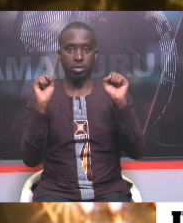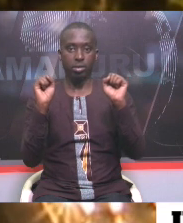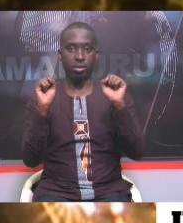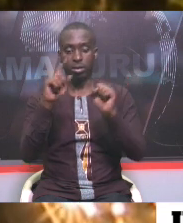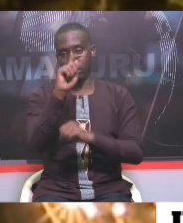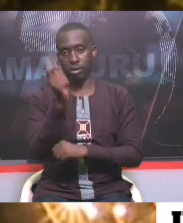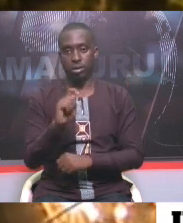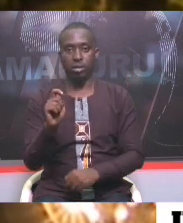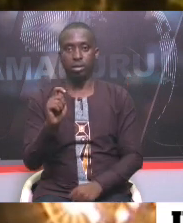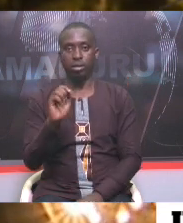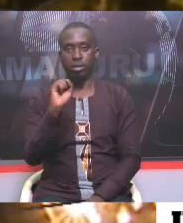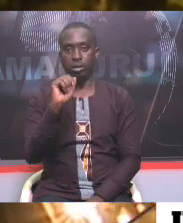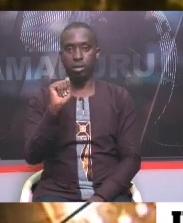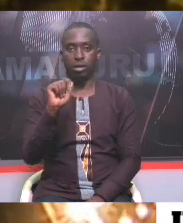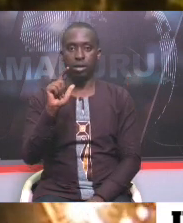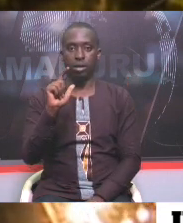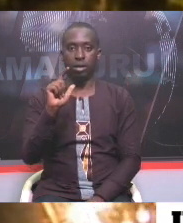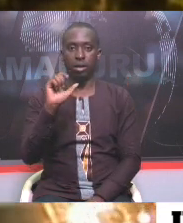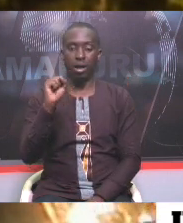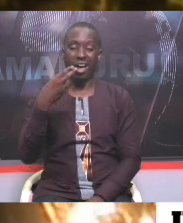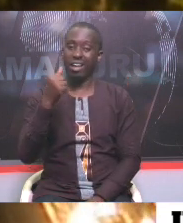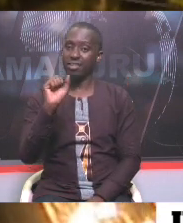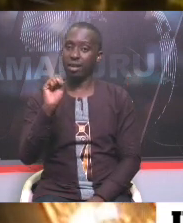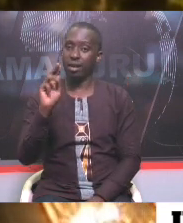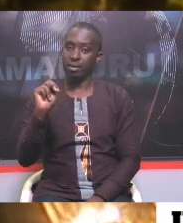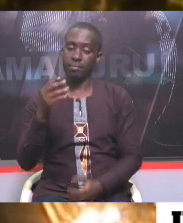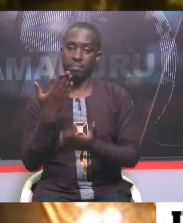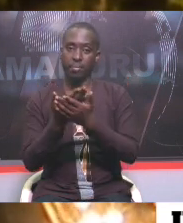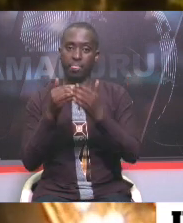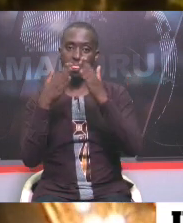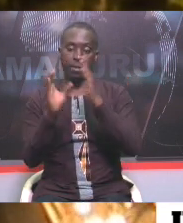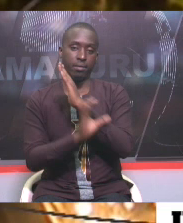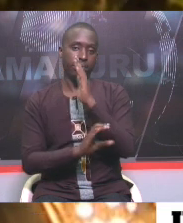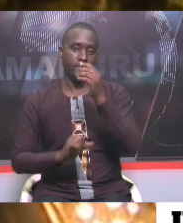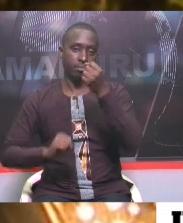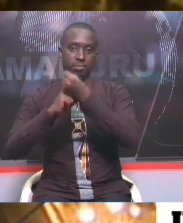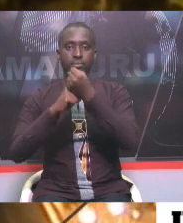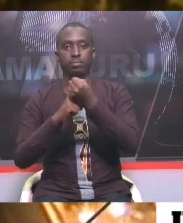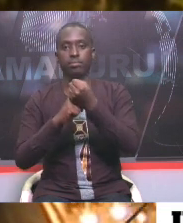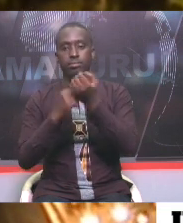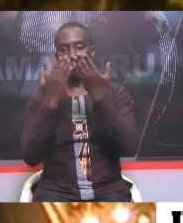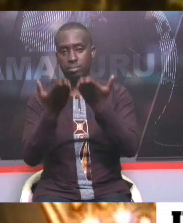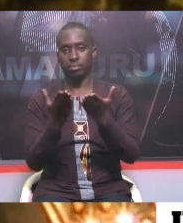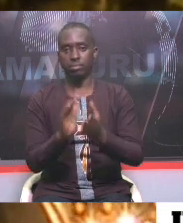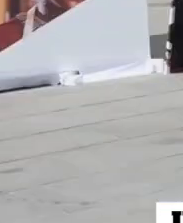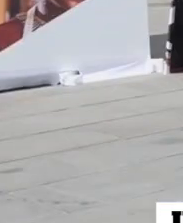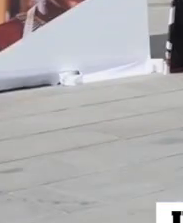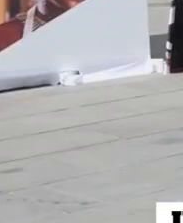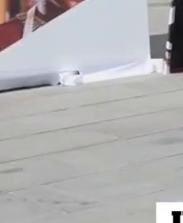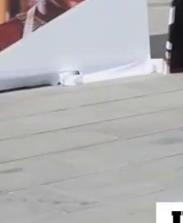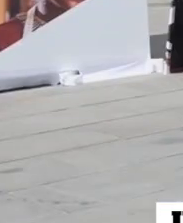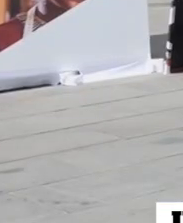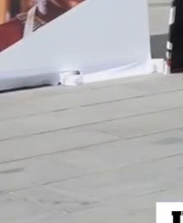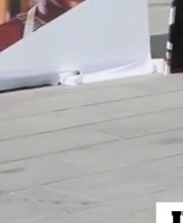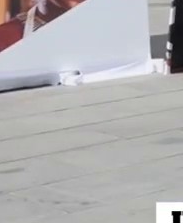wa Tanzania Samia Suluhu Hassan, yasabye abakuru b'ibihugu kurushaho kubashyigikira. Denise Mbabazi Mpambara yayikurikiranye. Kuri uyu